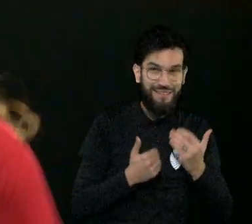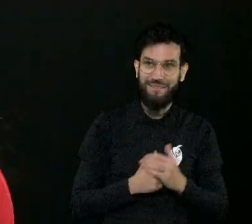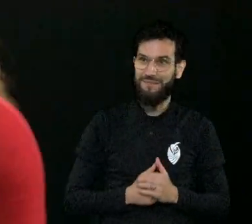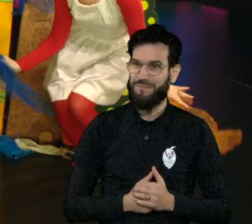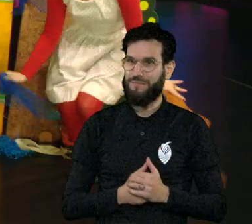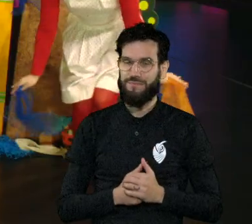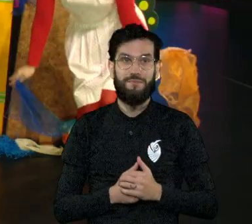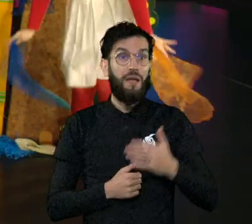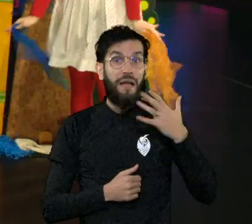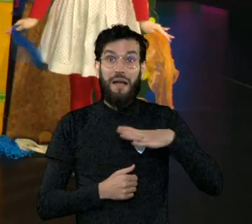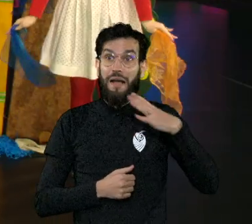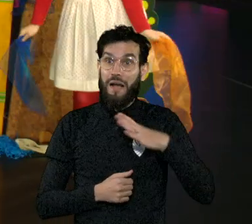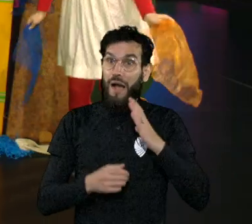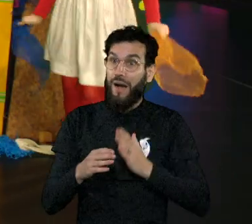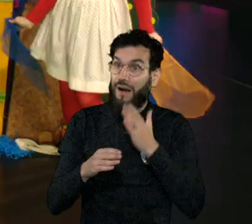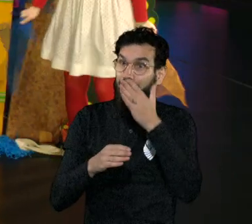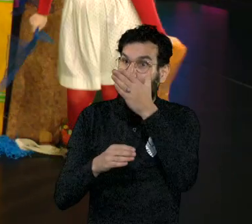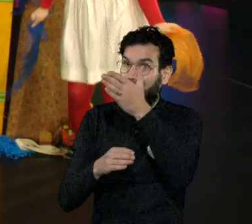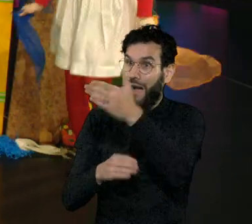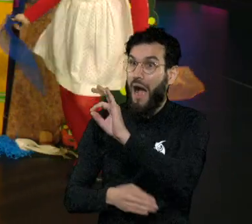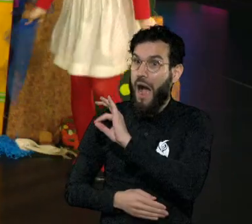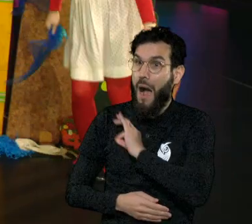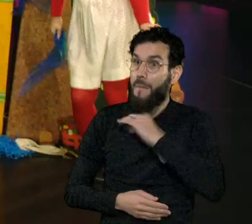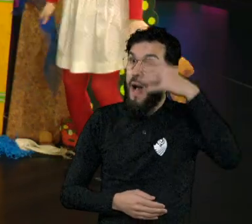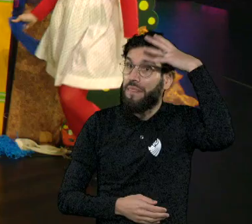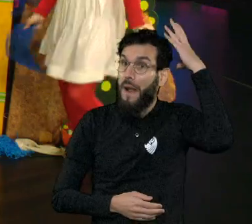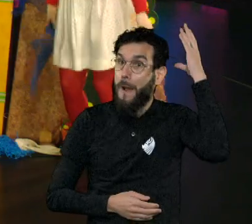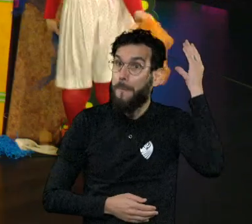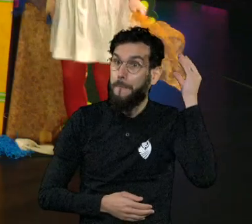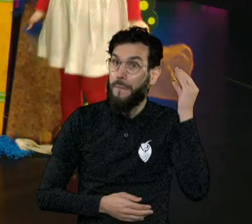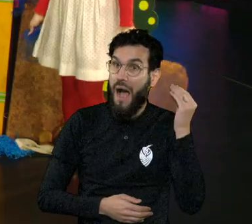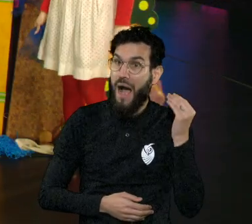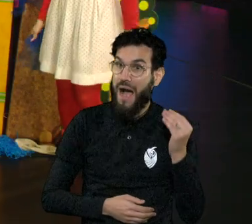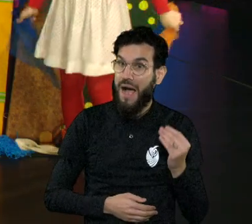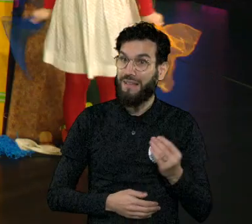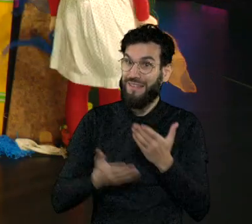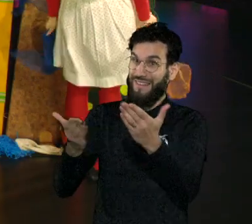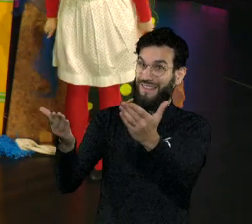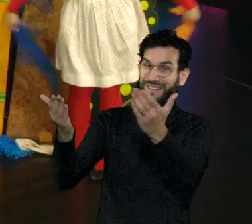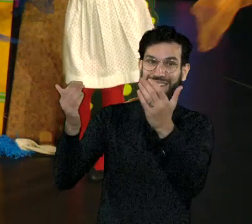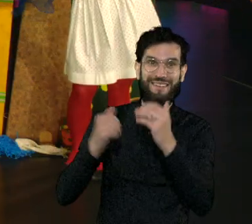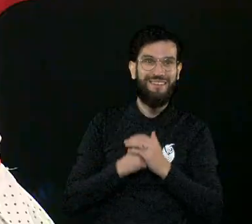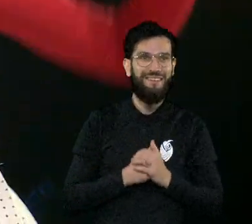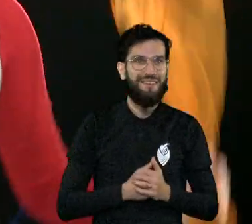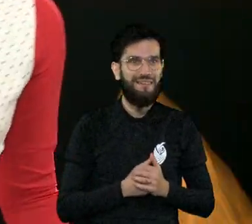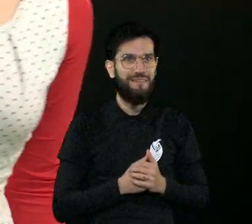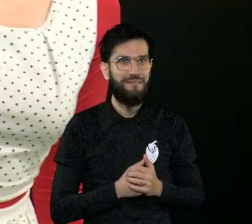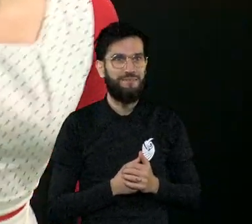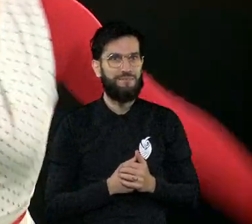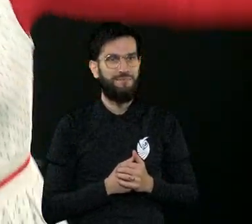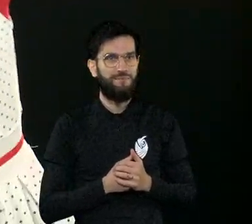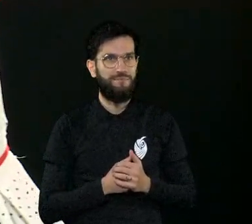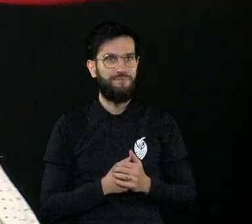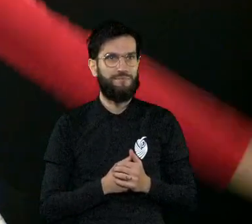navštíviť trpazlíkov, spolu so Snehulienkou, nebojacné a